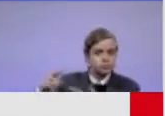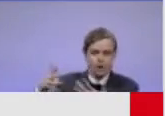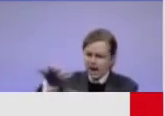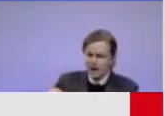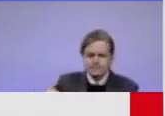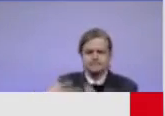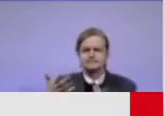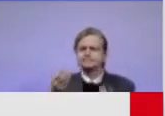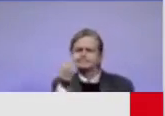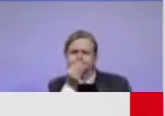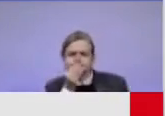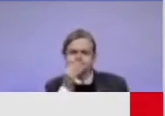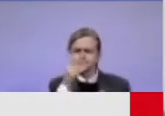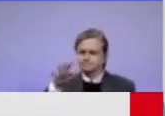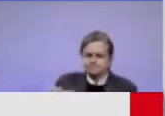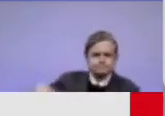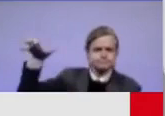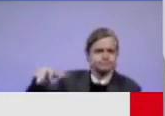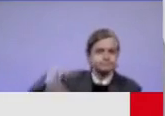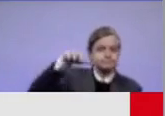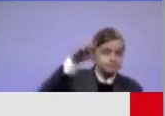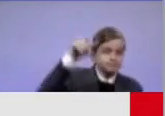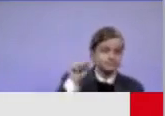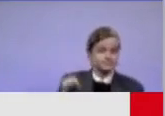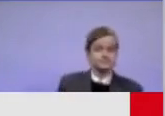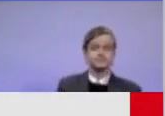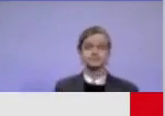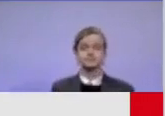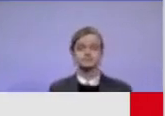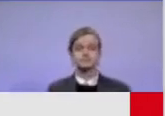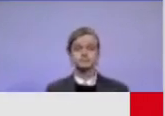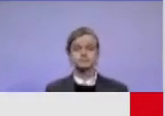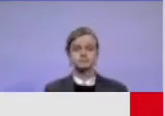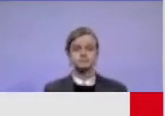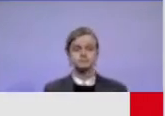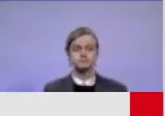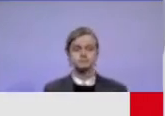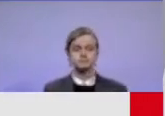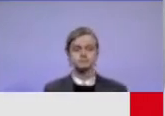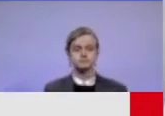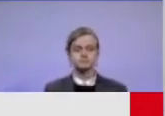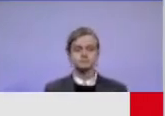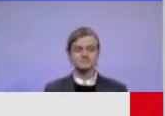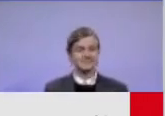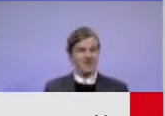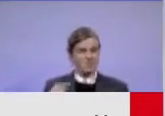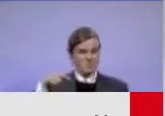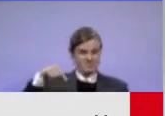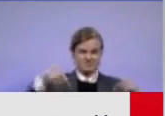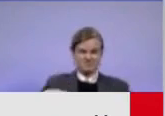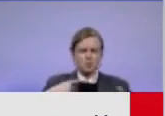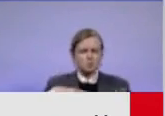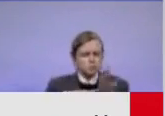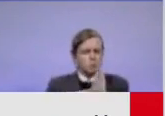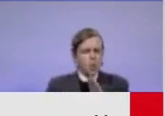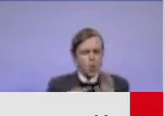care dovedește că politica națională și europeană este o prioritate. Era necesar să identificăm